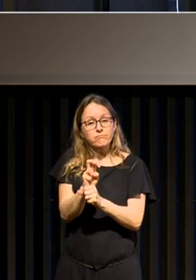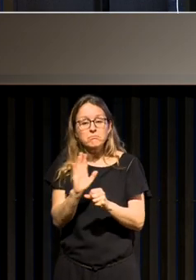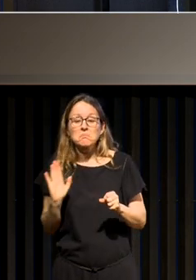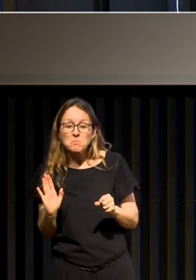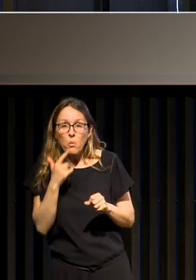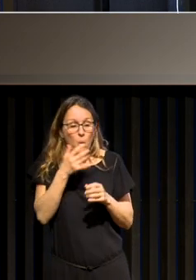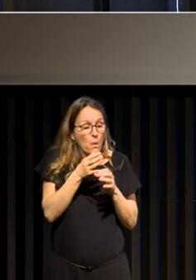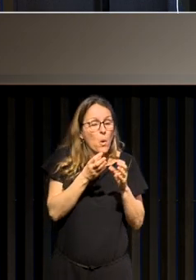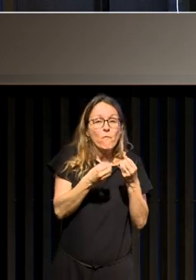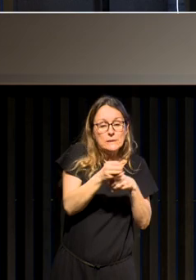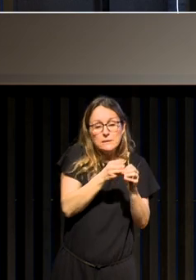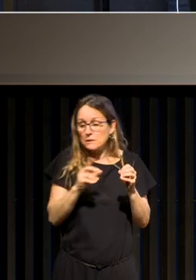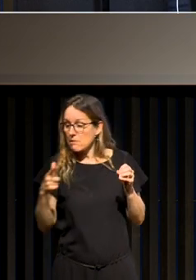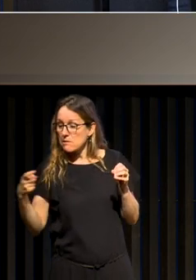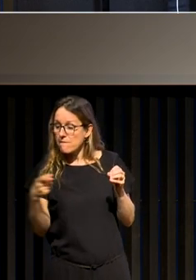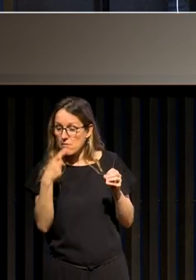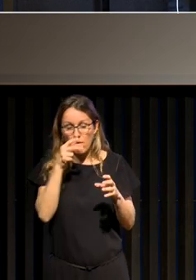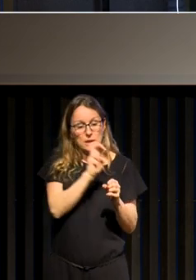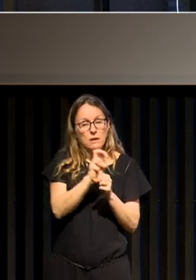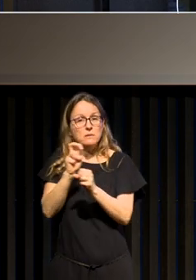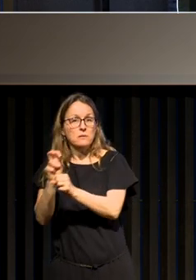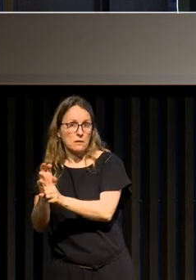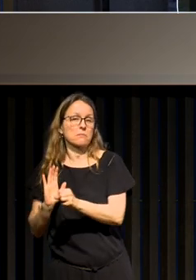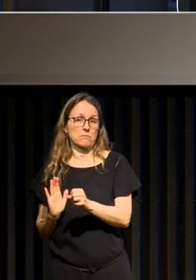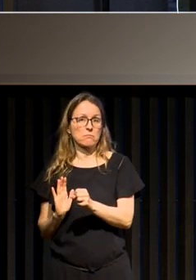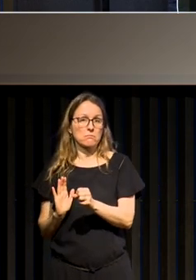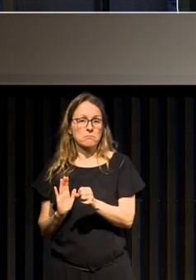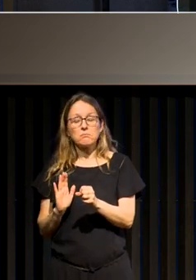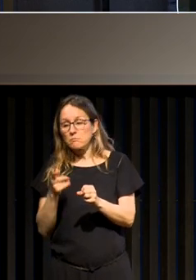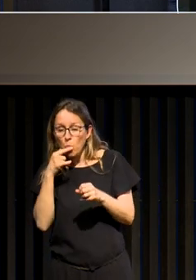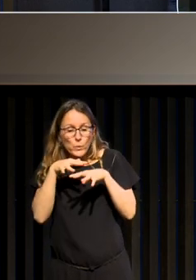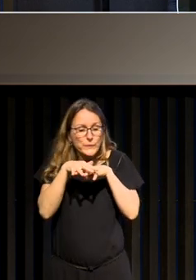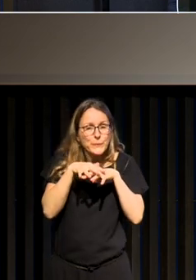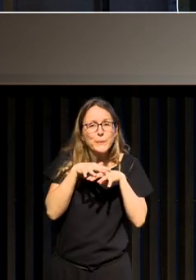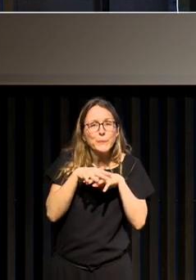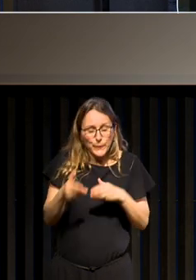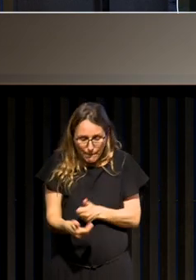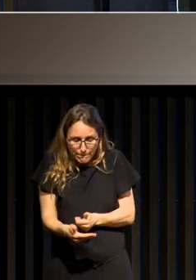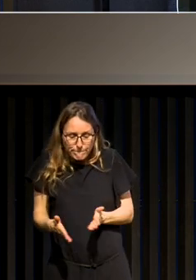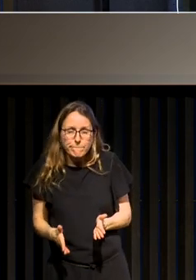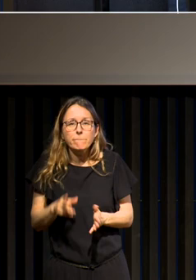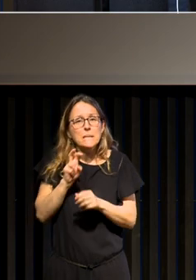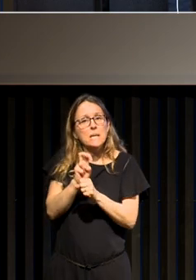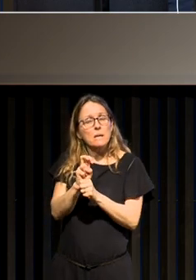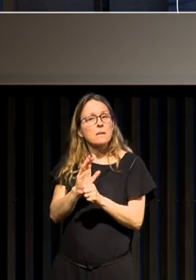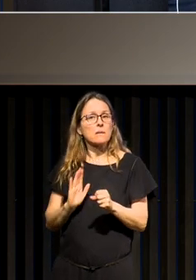fertilité, c'est-à-dire que on conserve les ovocytes, les spermatozoïdes, les tissus germinaux